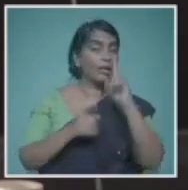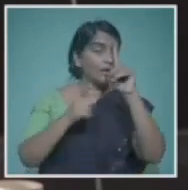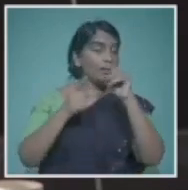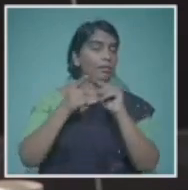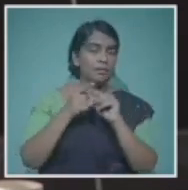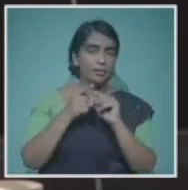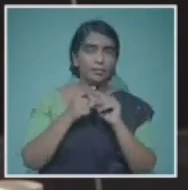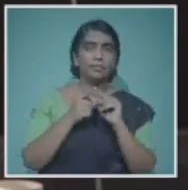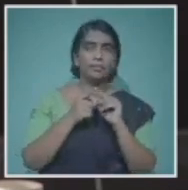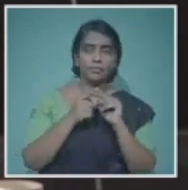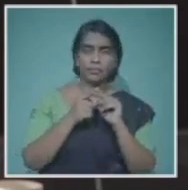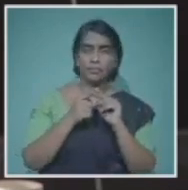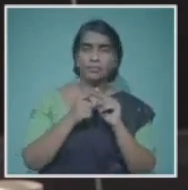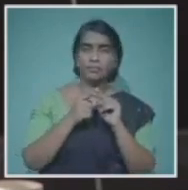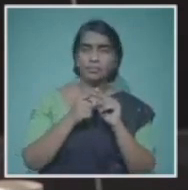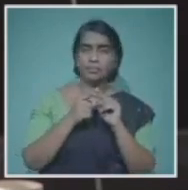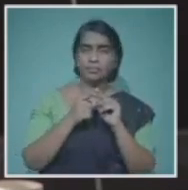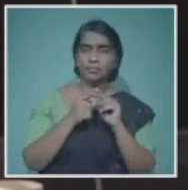විකල්පයක් තමයි